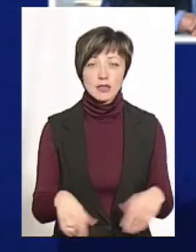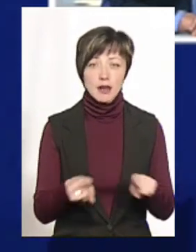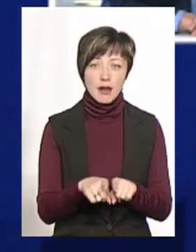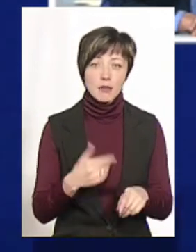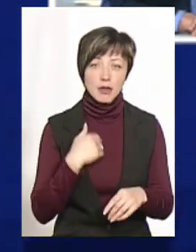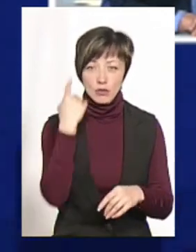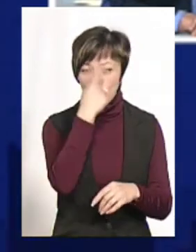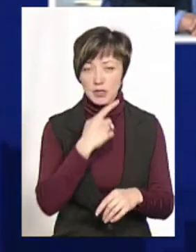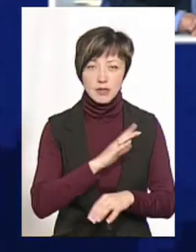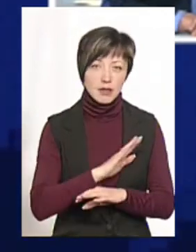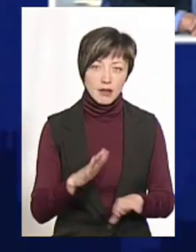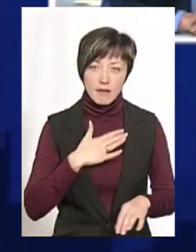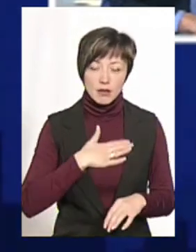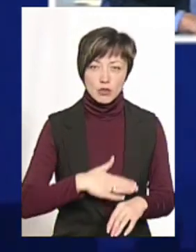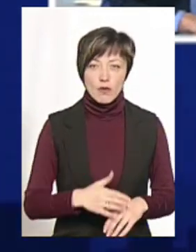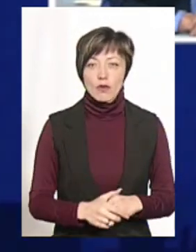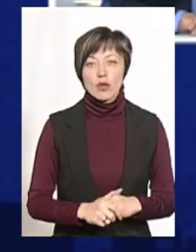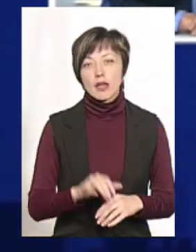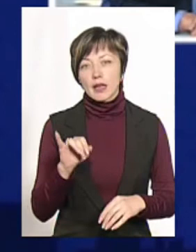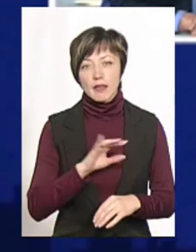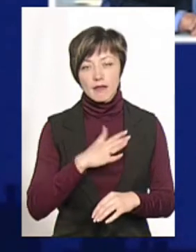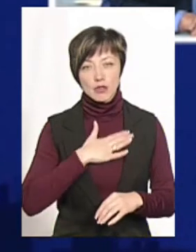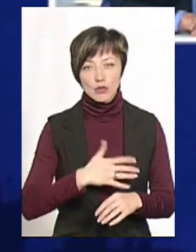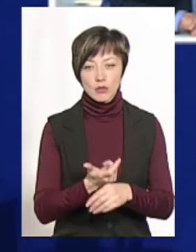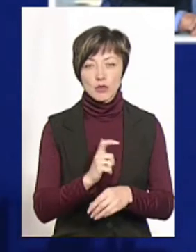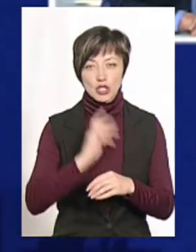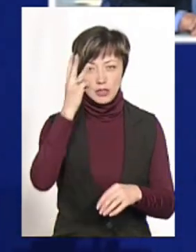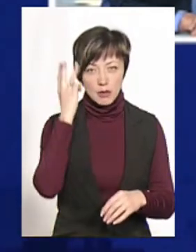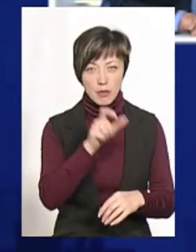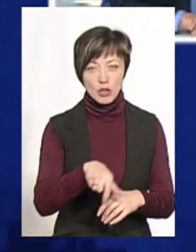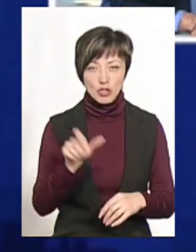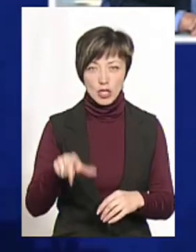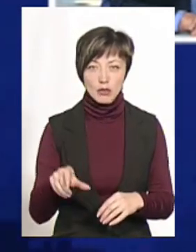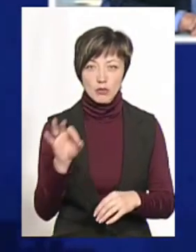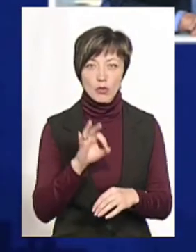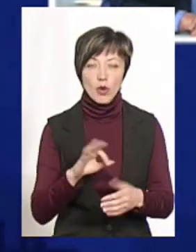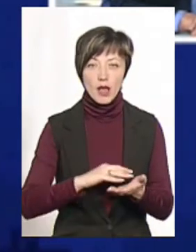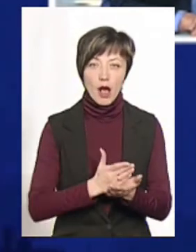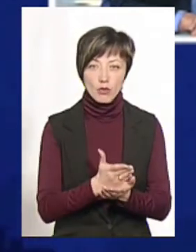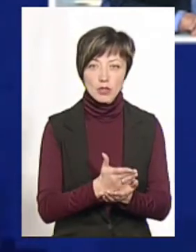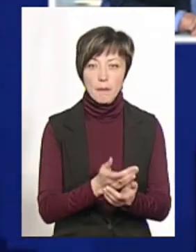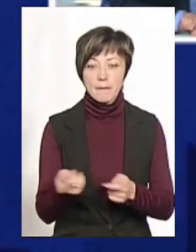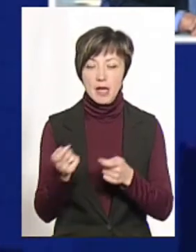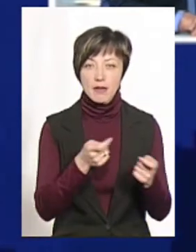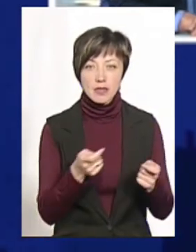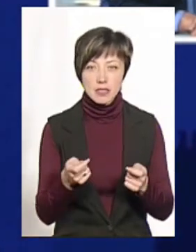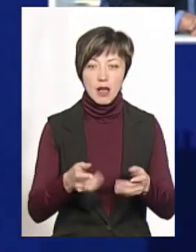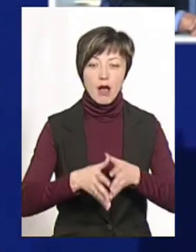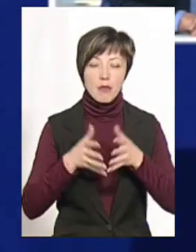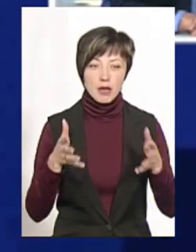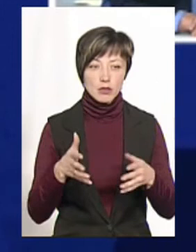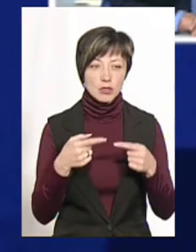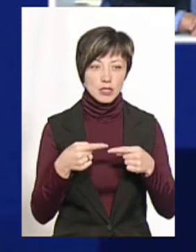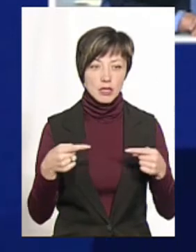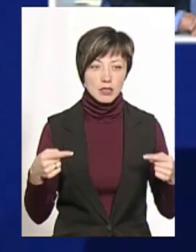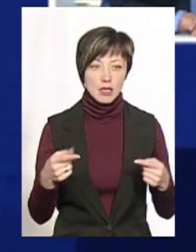така, яка мене особисто не влаштовує. Ну, і не влаштовує абсолютно більшість хмельничан. Стосовно якості перевезень, стосовно габаритності